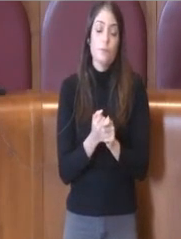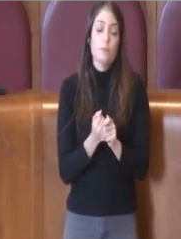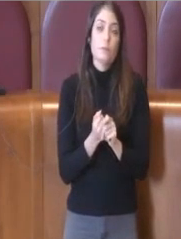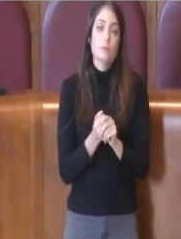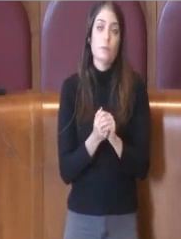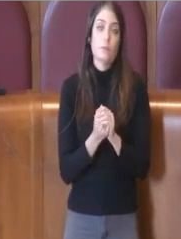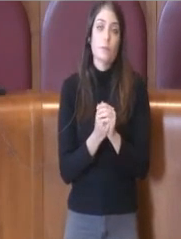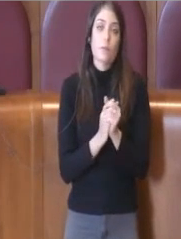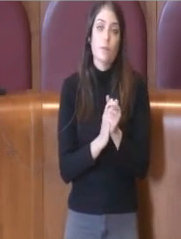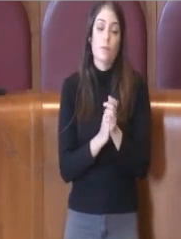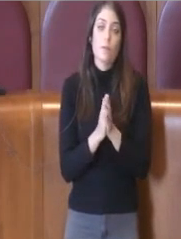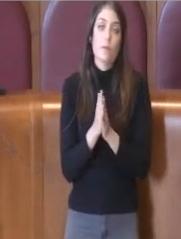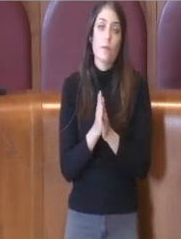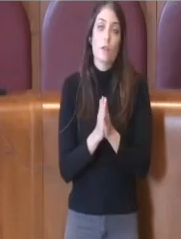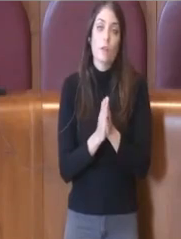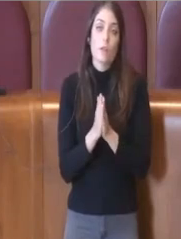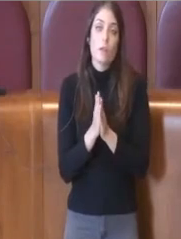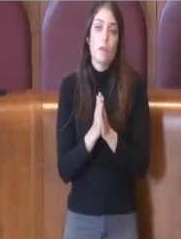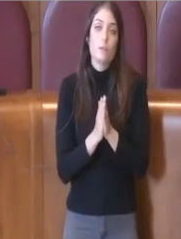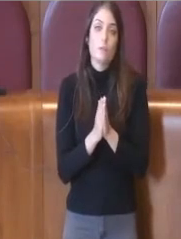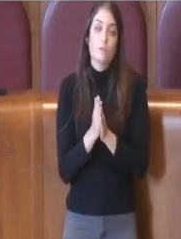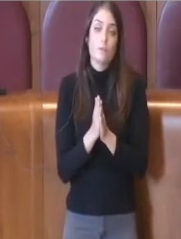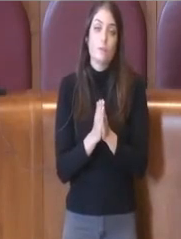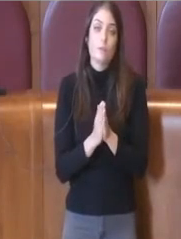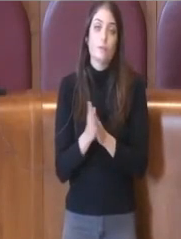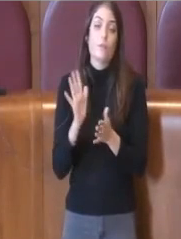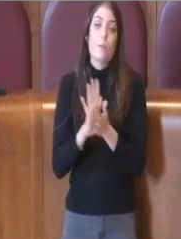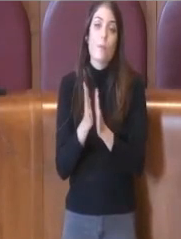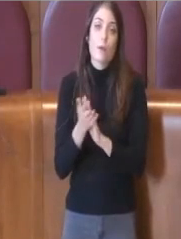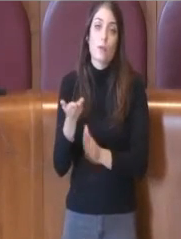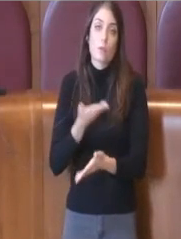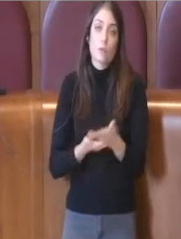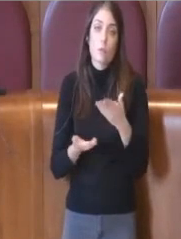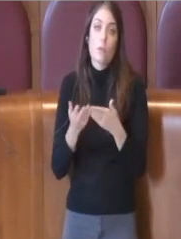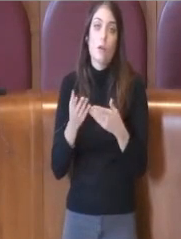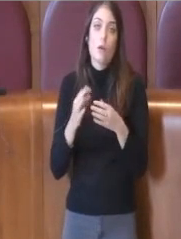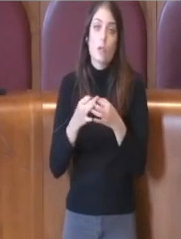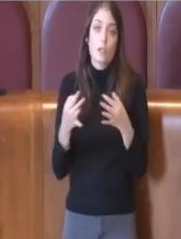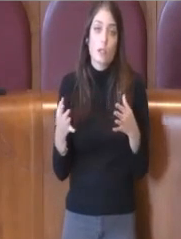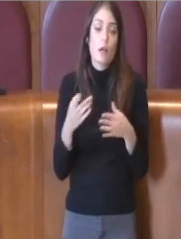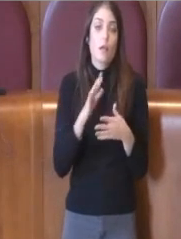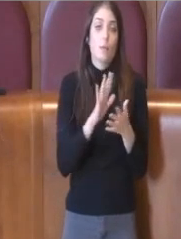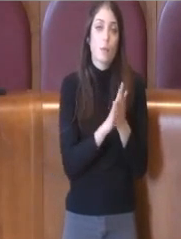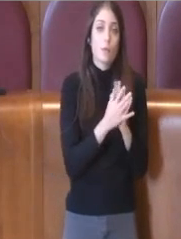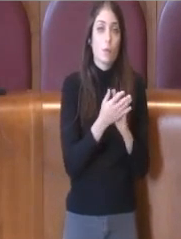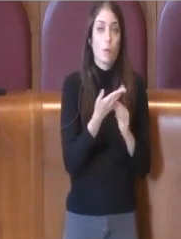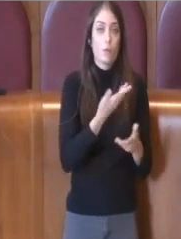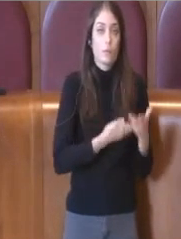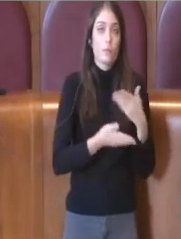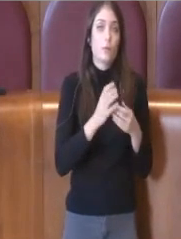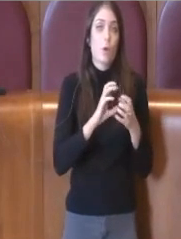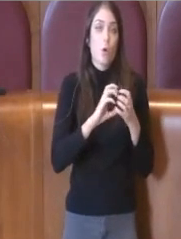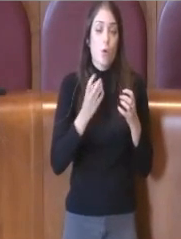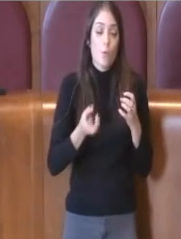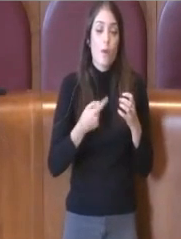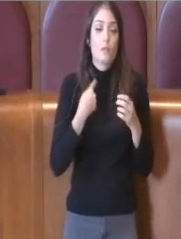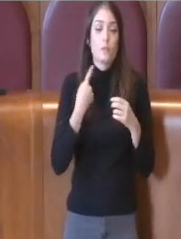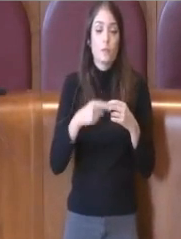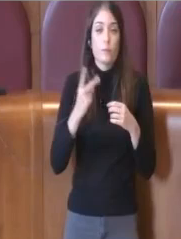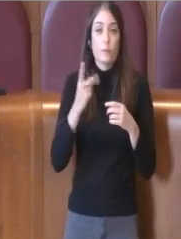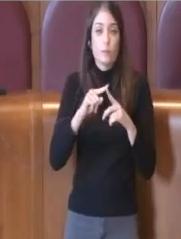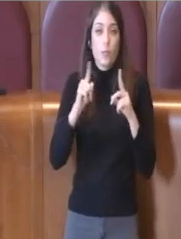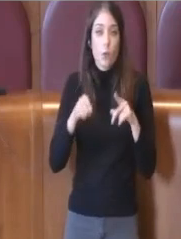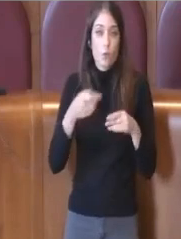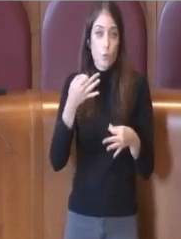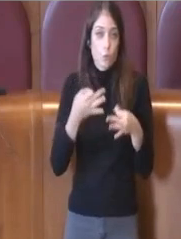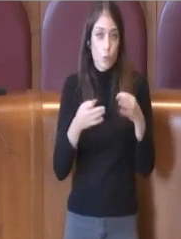cui se si vede sia i patti di collaborazione ordinari, i patti di collaborazione complessi, che quindi sono questo nuovo negozio giuridico che almeno sulla carta sarebbe